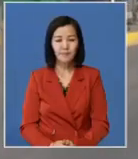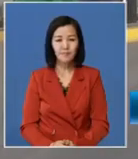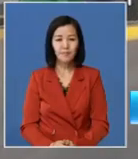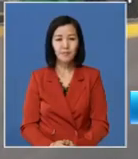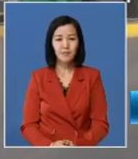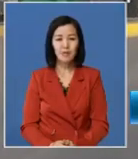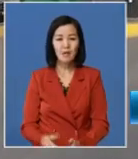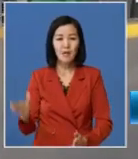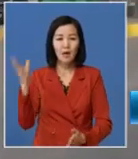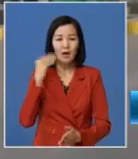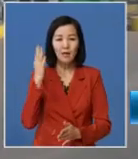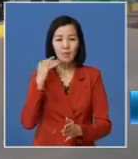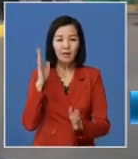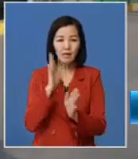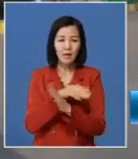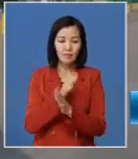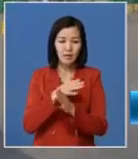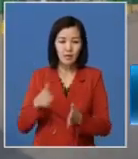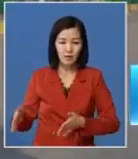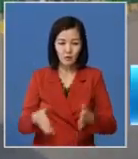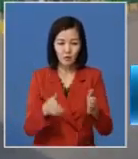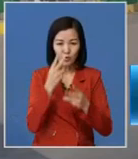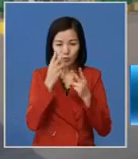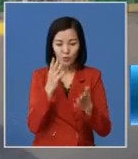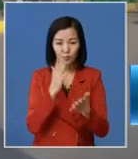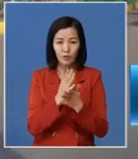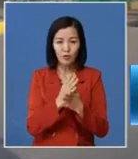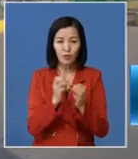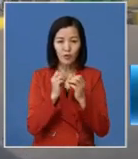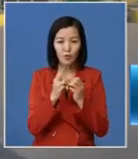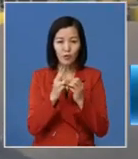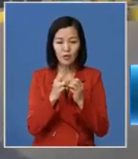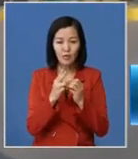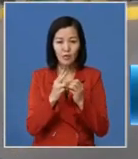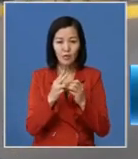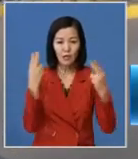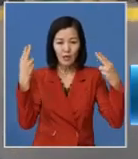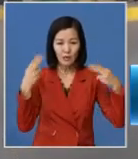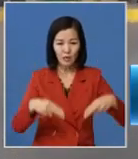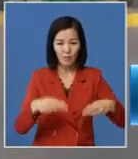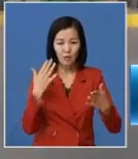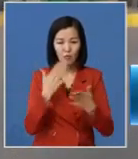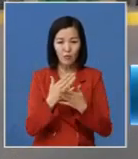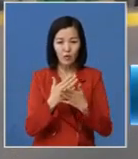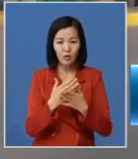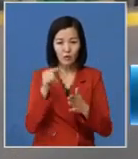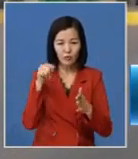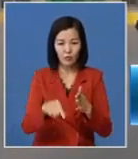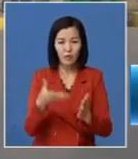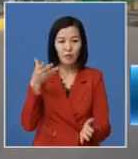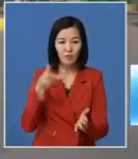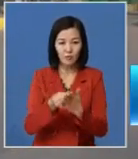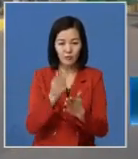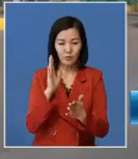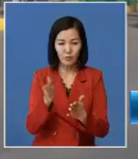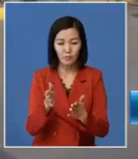Міне, біз Алматы Қапшағай бағытындағы жол бойында тұрмыз. Өздеріңіз көргендей 12 шлагбауын қойылған. Осында келіп, жол ақысын төлейтін